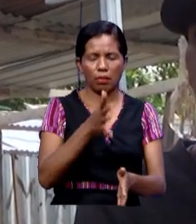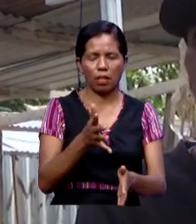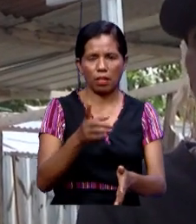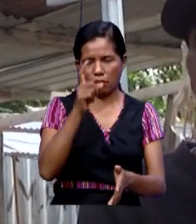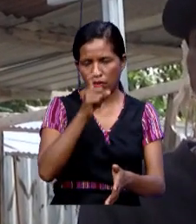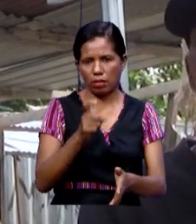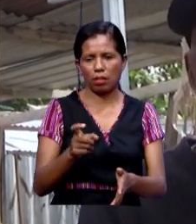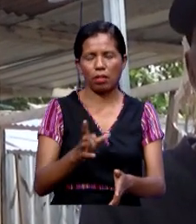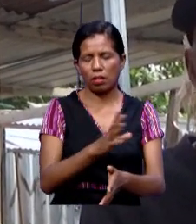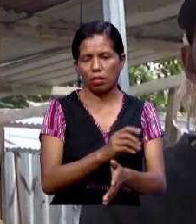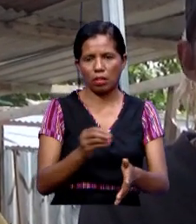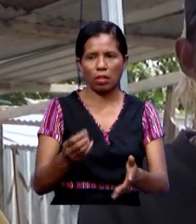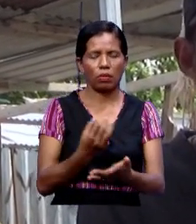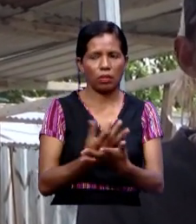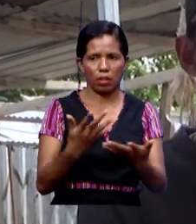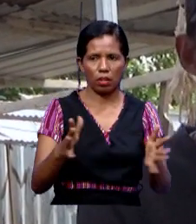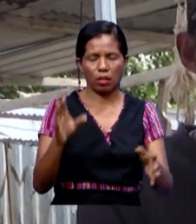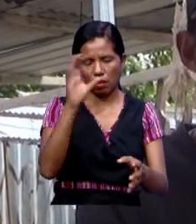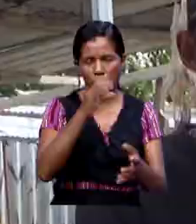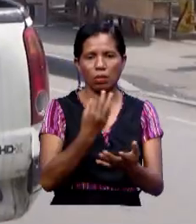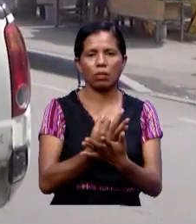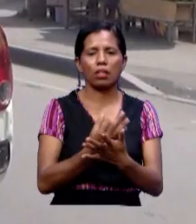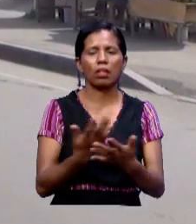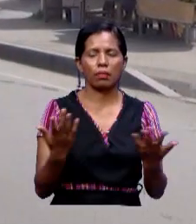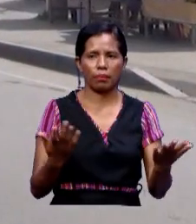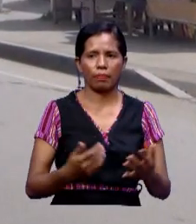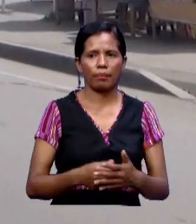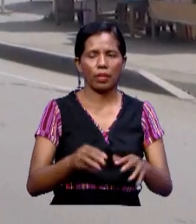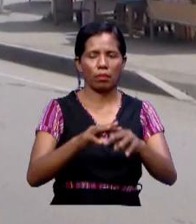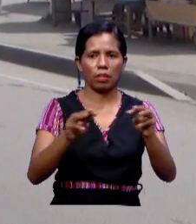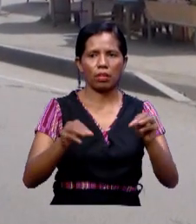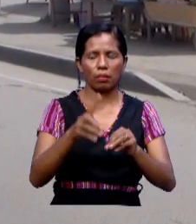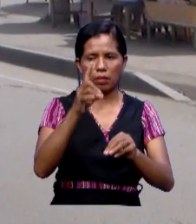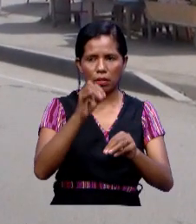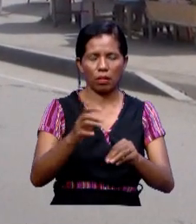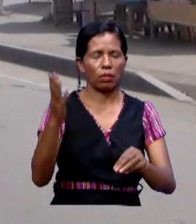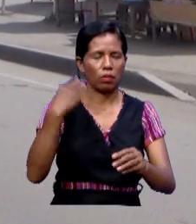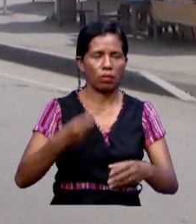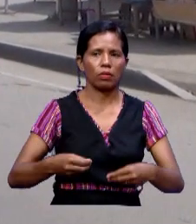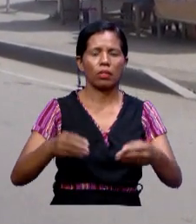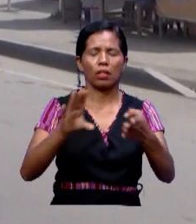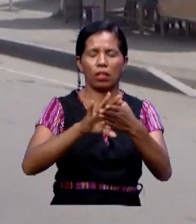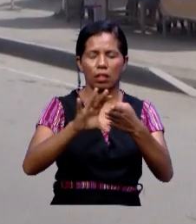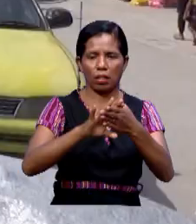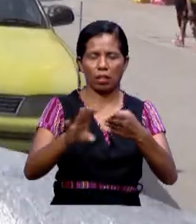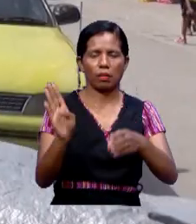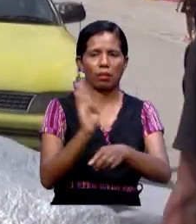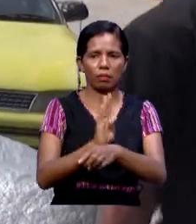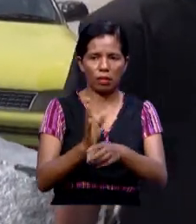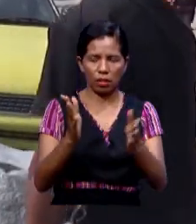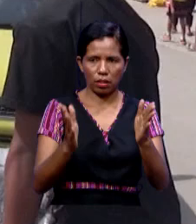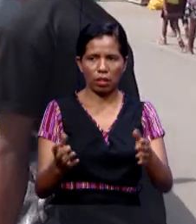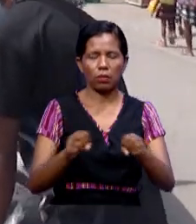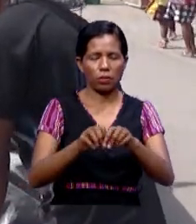sa samo sa sanga kuitar sira tu ko sa tanya ne be Munisipio Dili antes ne fona karta ba vendedor sira hodi